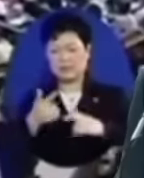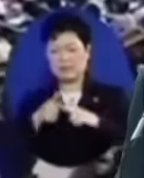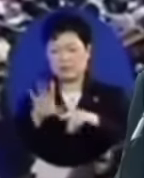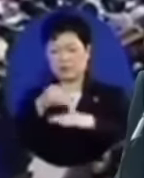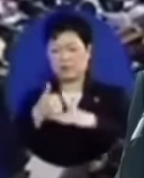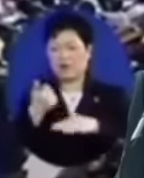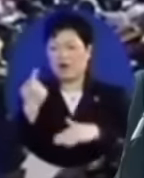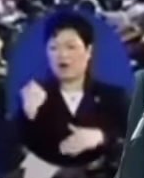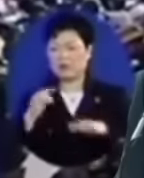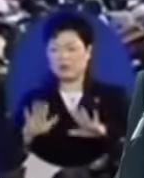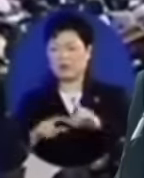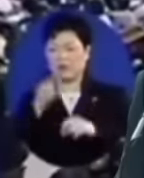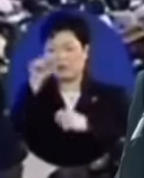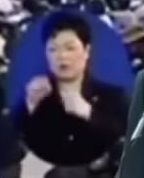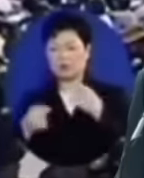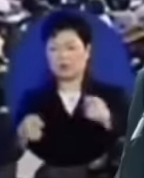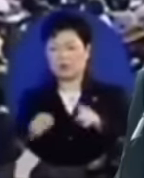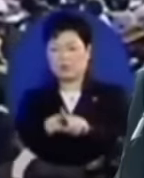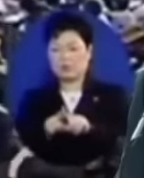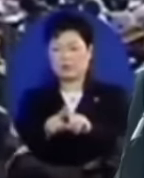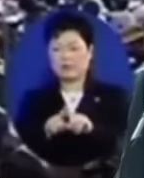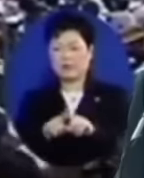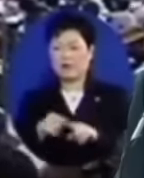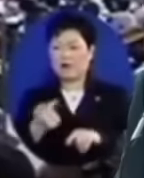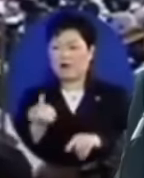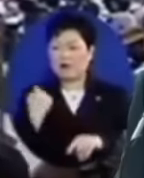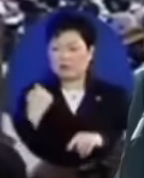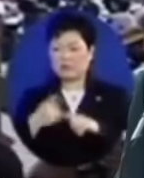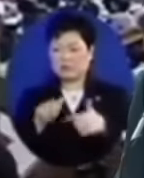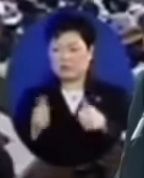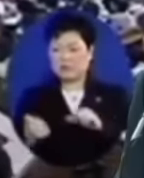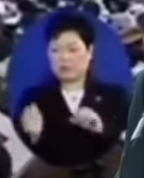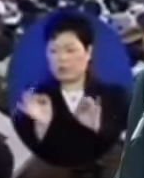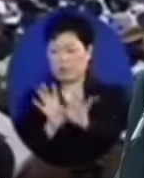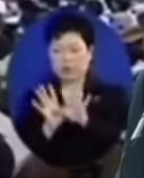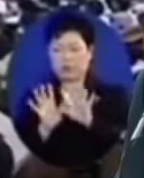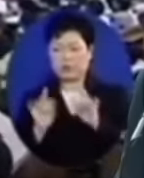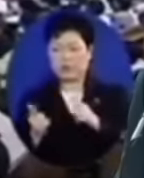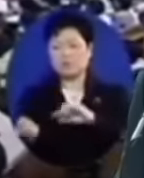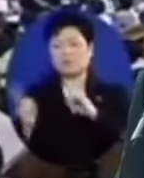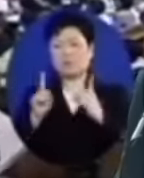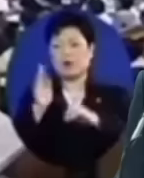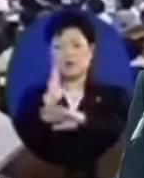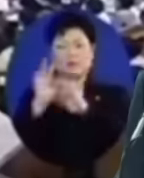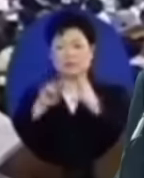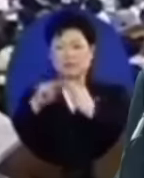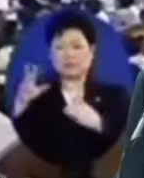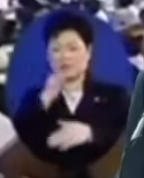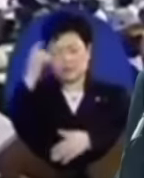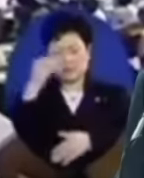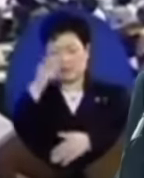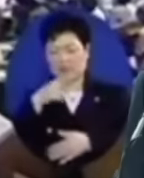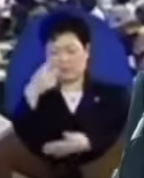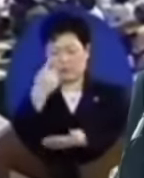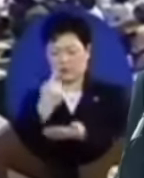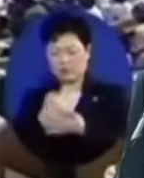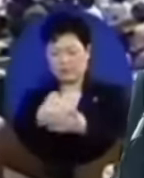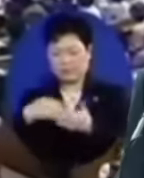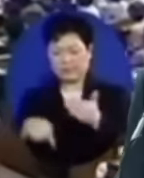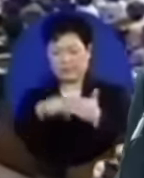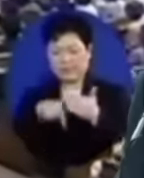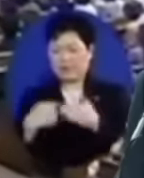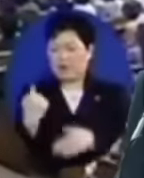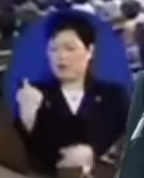동일하시느니라. 어제 예수님은 죽어서 없어진 것이 아니라 부활 성천에서 성령으로 다시 와서 내 속에